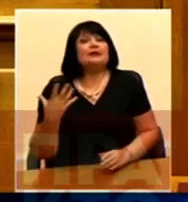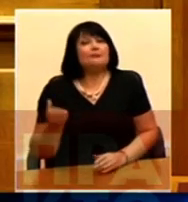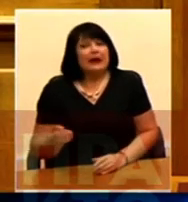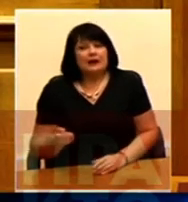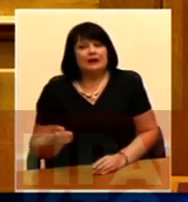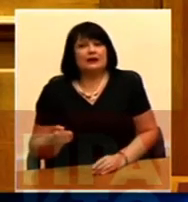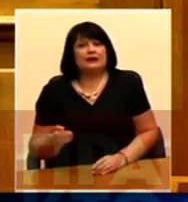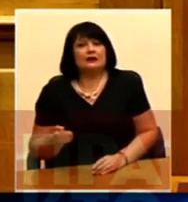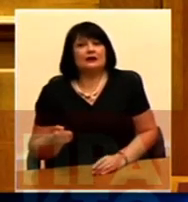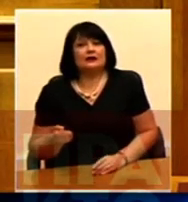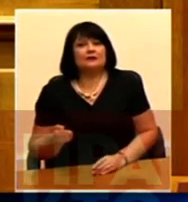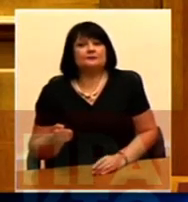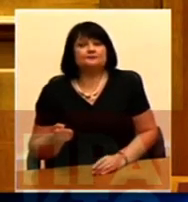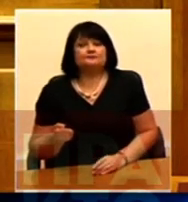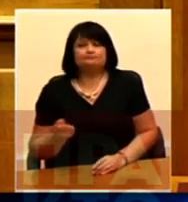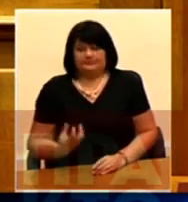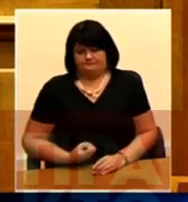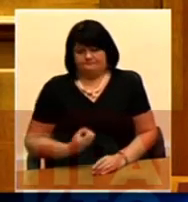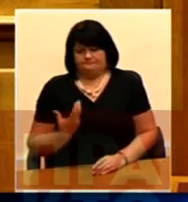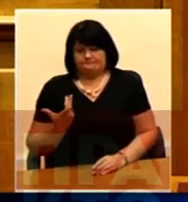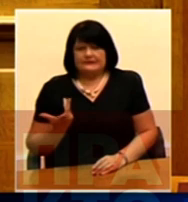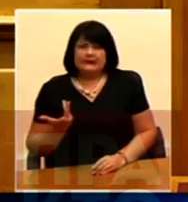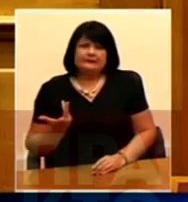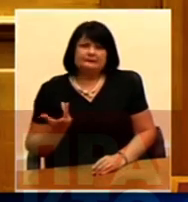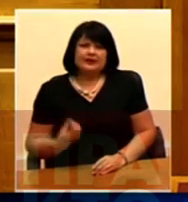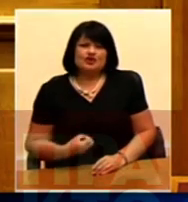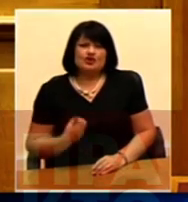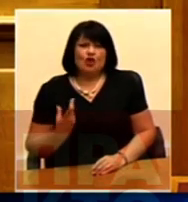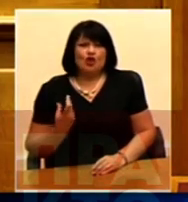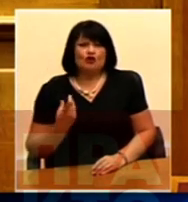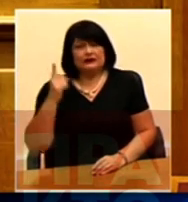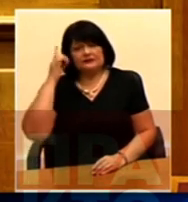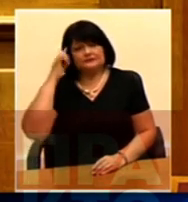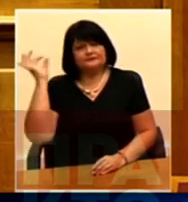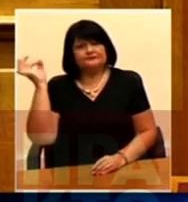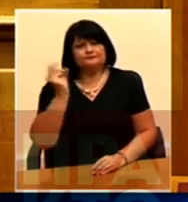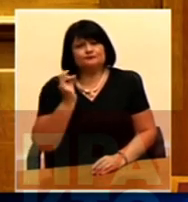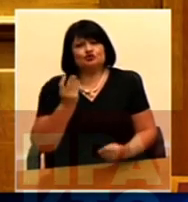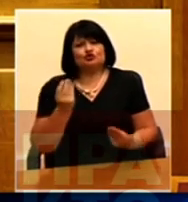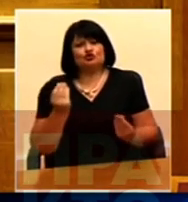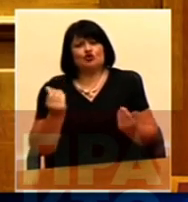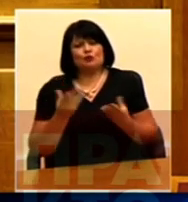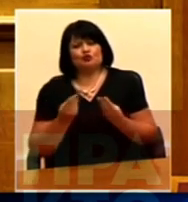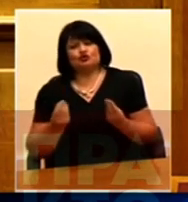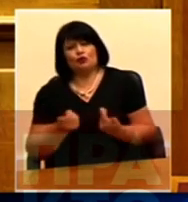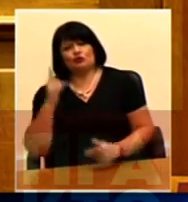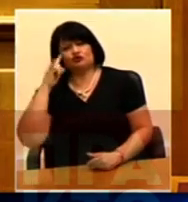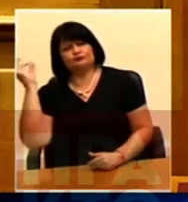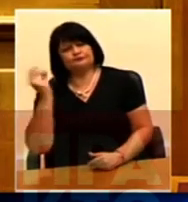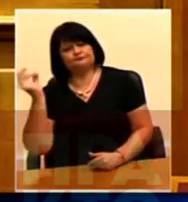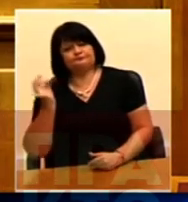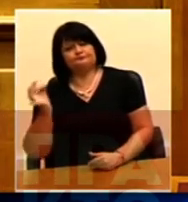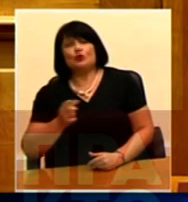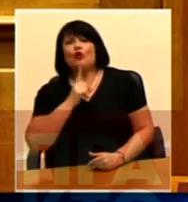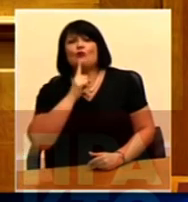υπάρχει, αν θέλετε, μια χιουμιανή αίσθηση του ορθολογισμού. Ένας εργαλειακός ορθολογισμός. Έτσι όπως ο